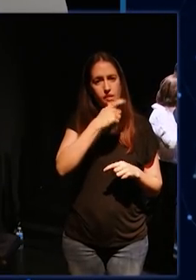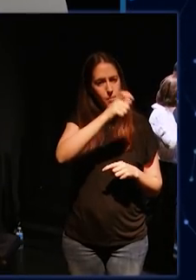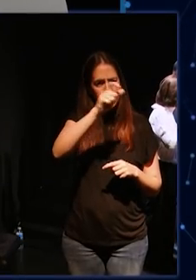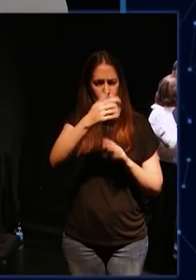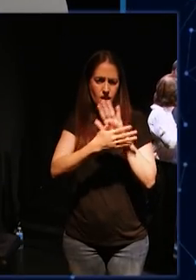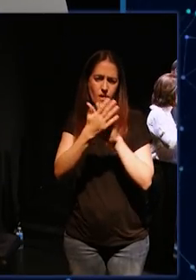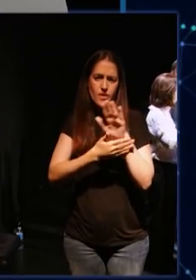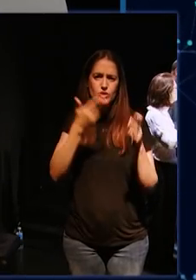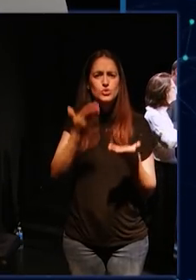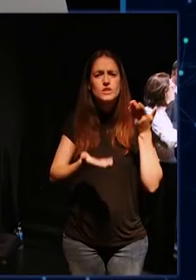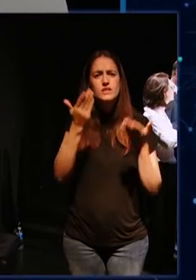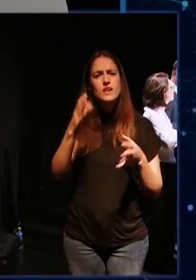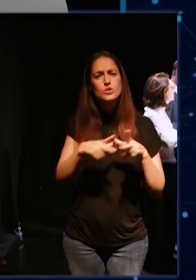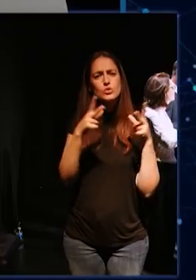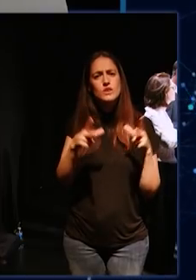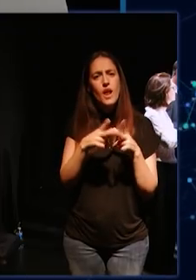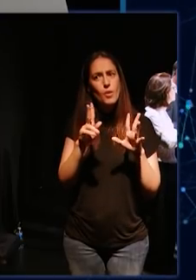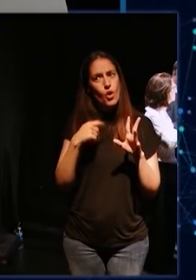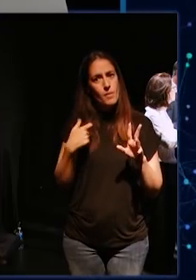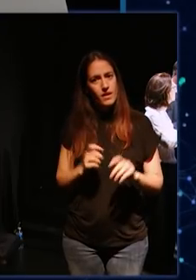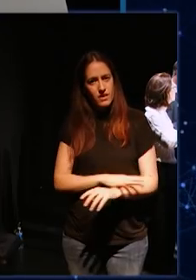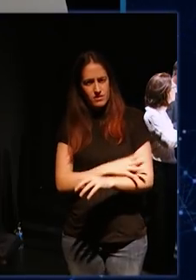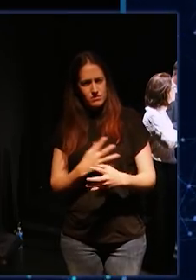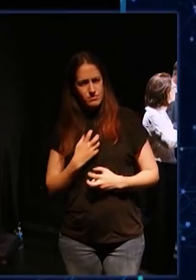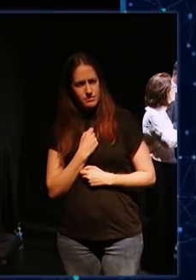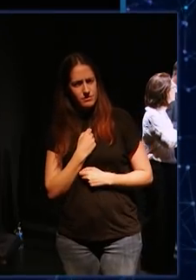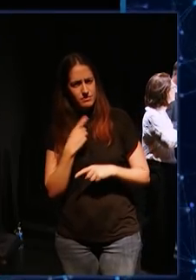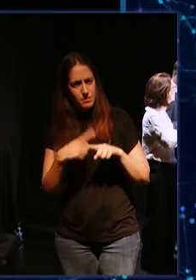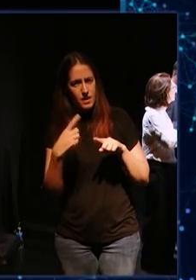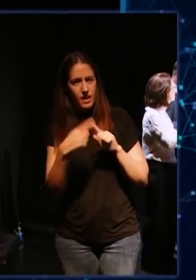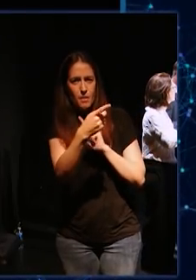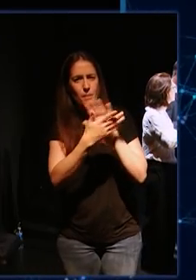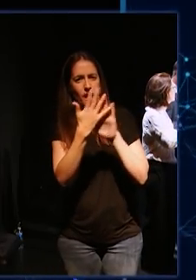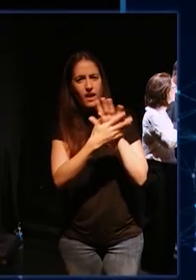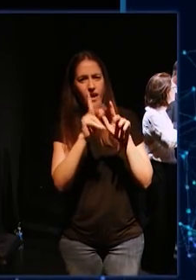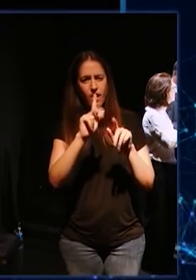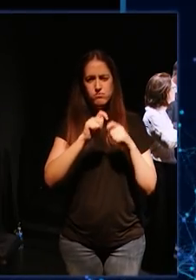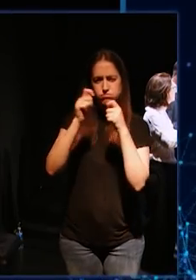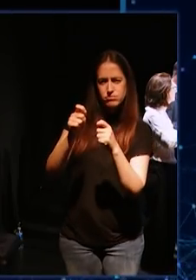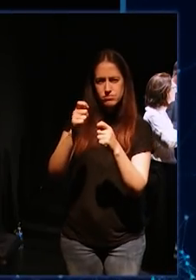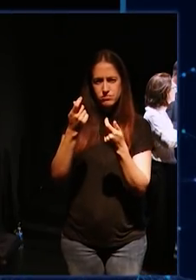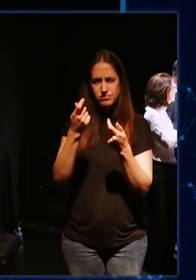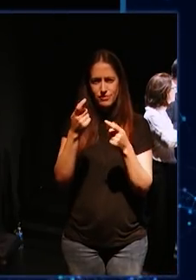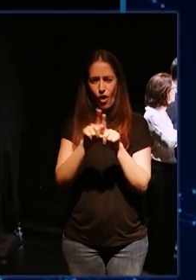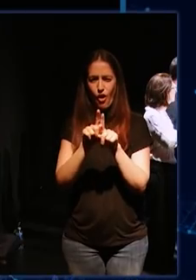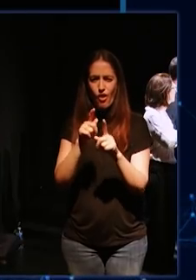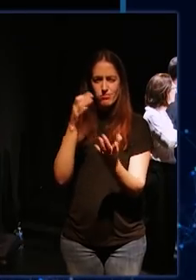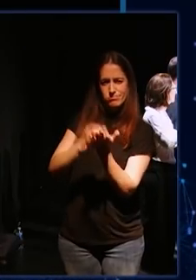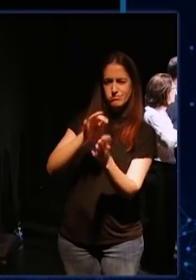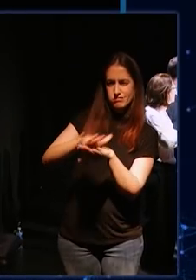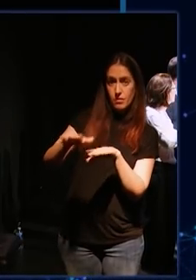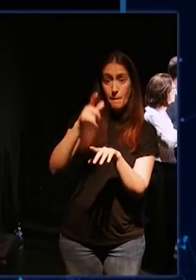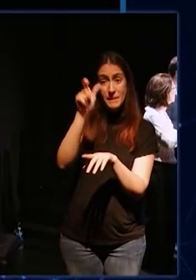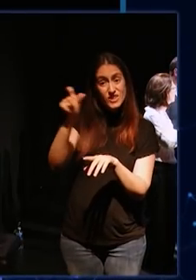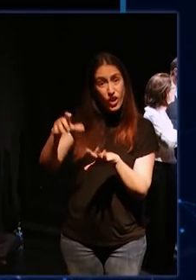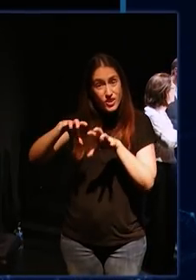social, però alhora també m'esgarrifa quan sento parlar de manera que estigmatitzeu i criminalitzeu a les persones que estan ocupant un